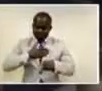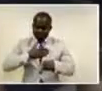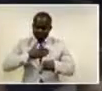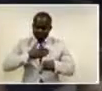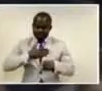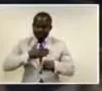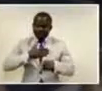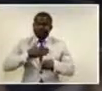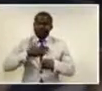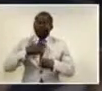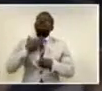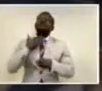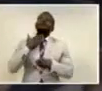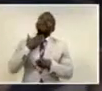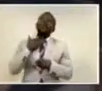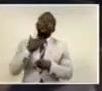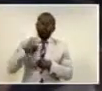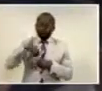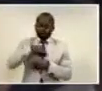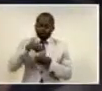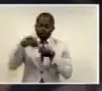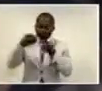icyo mwadushakagamo tugomba kukibaha.